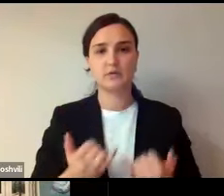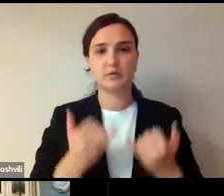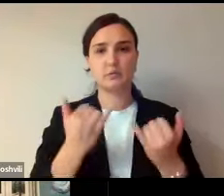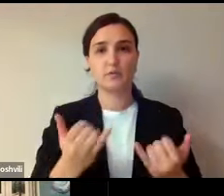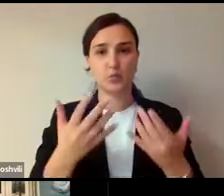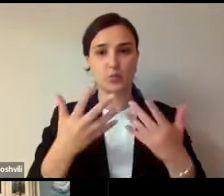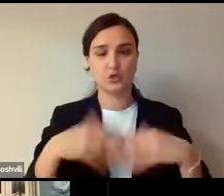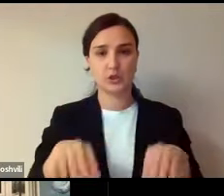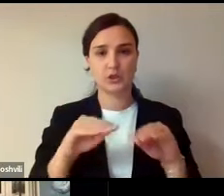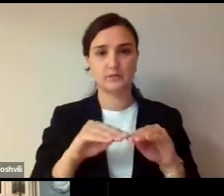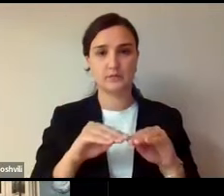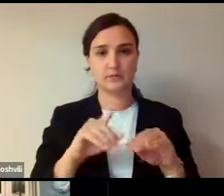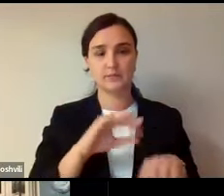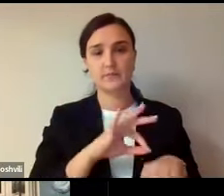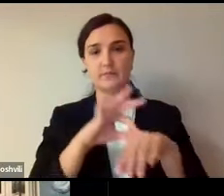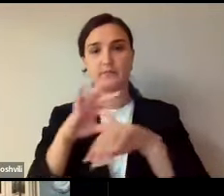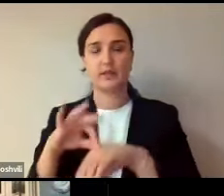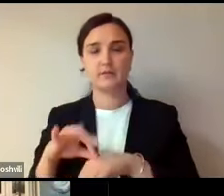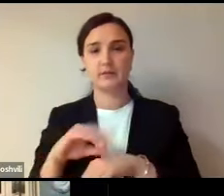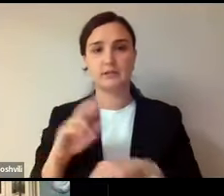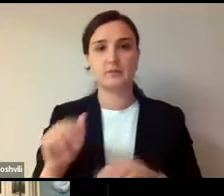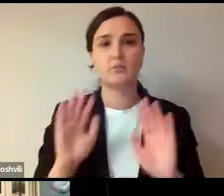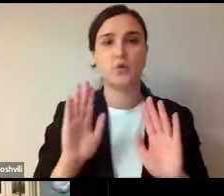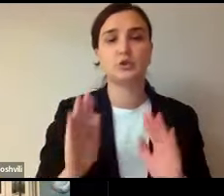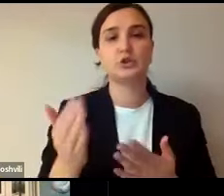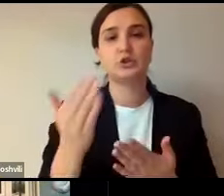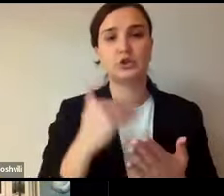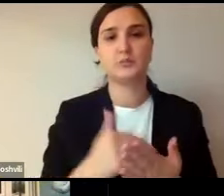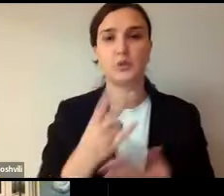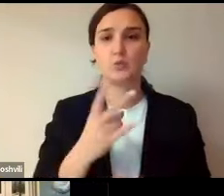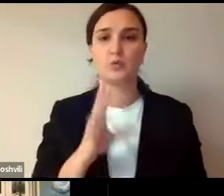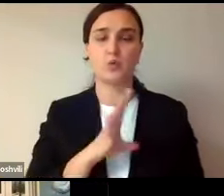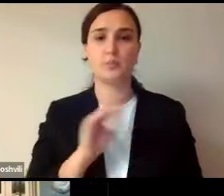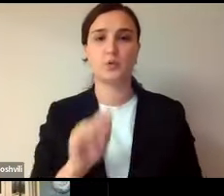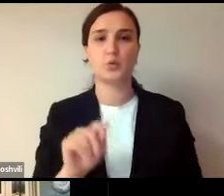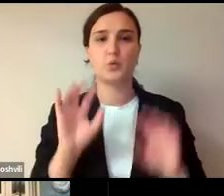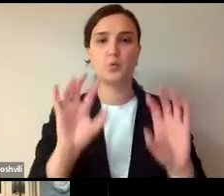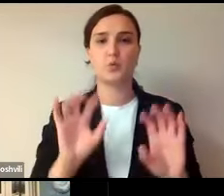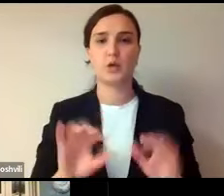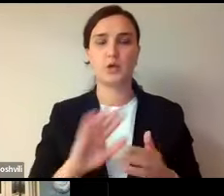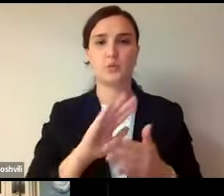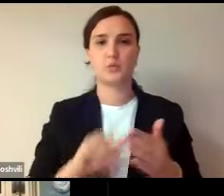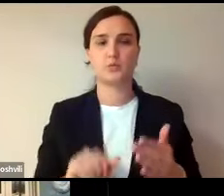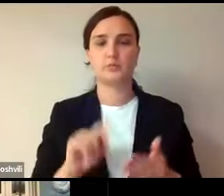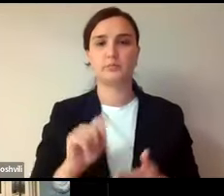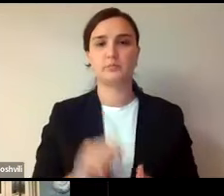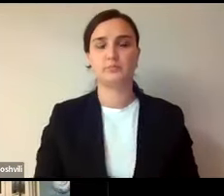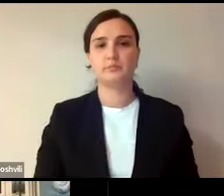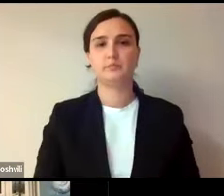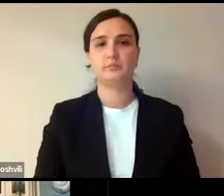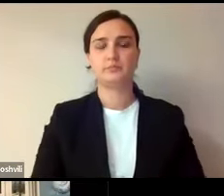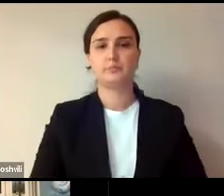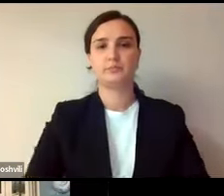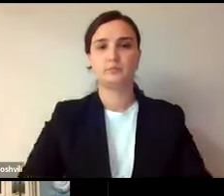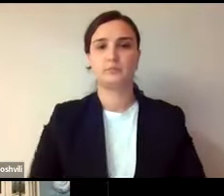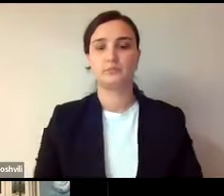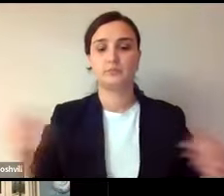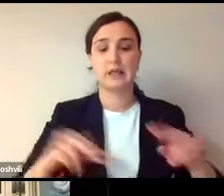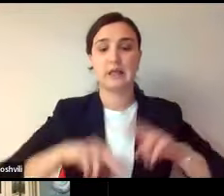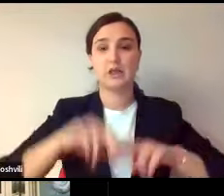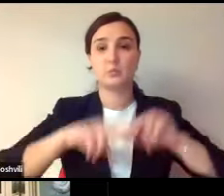ოჯახისთვის, გაეყვანათ და მხოლოდ შემდეგ მომხდარიყო უკანონოდ აგებული შენობა ნაგებობის